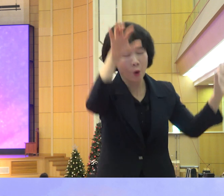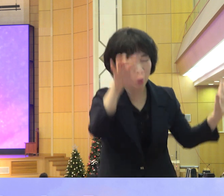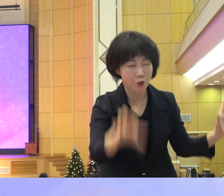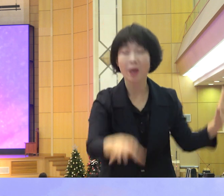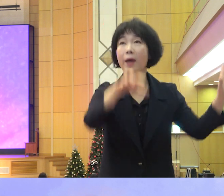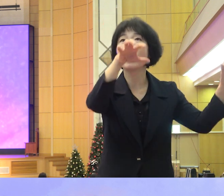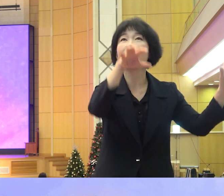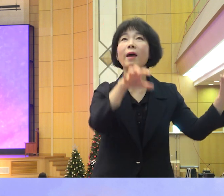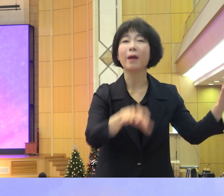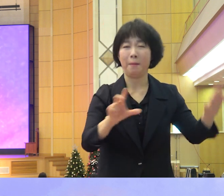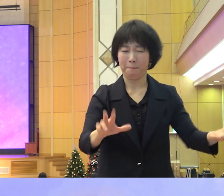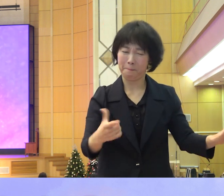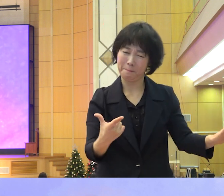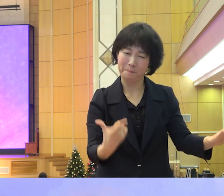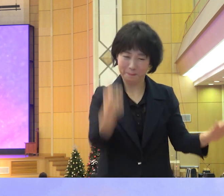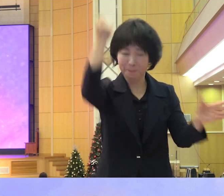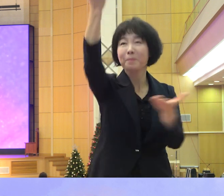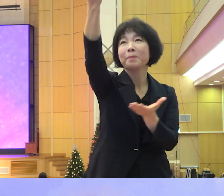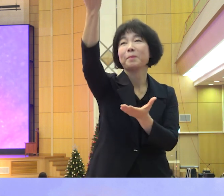이곳에